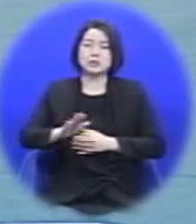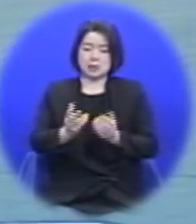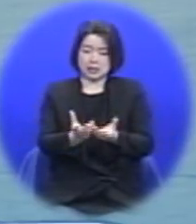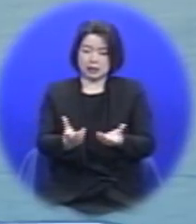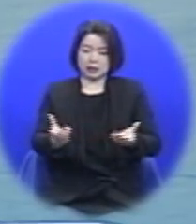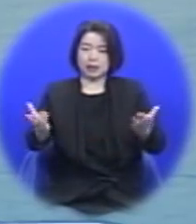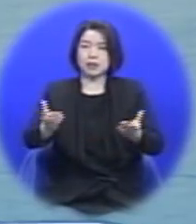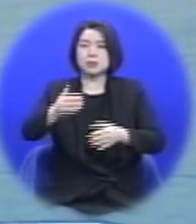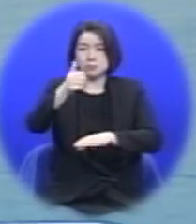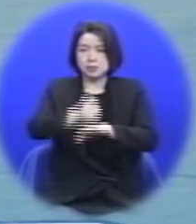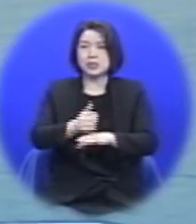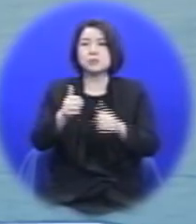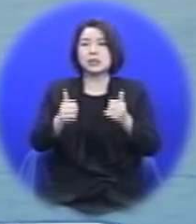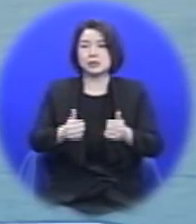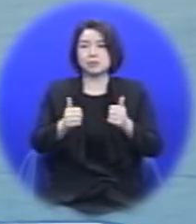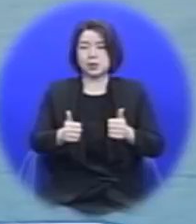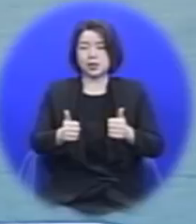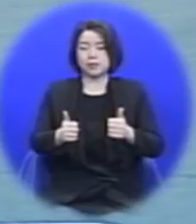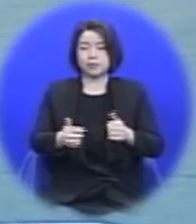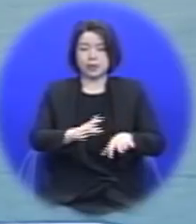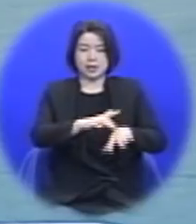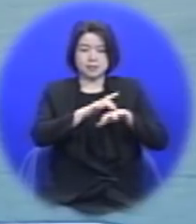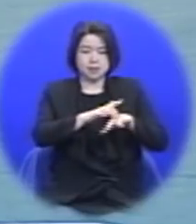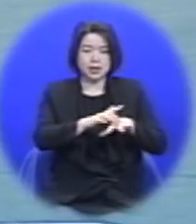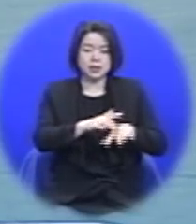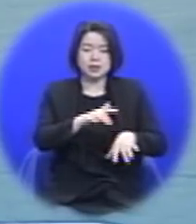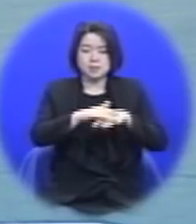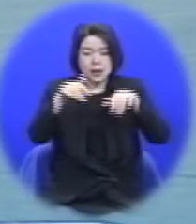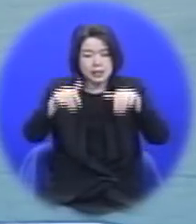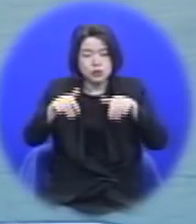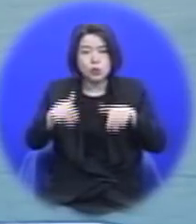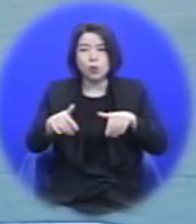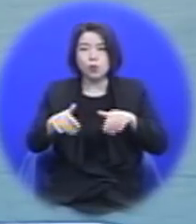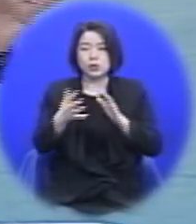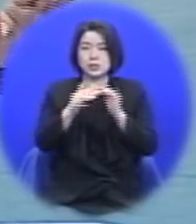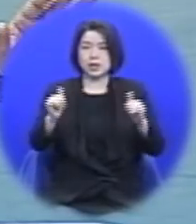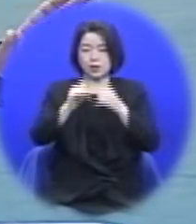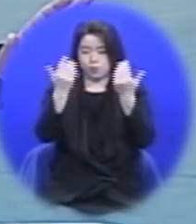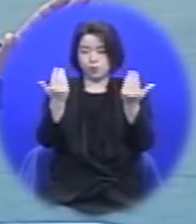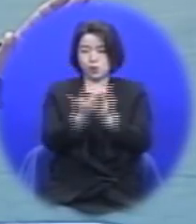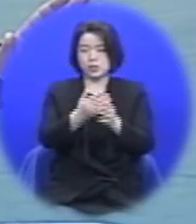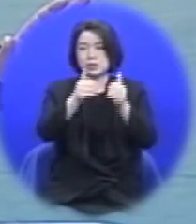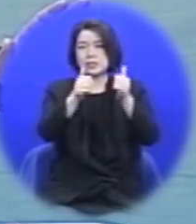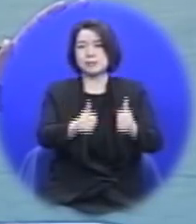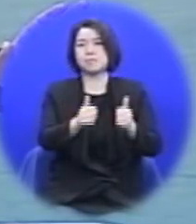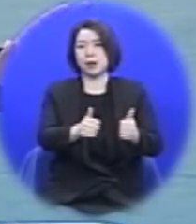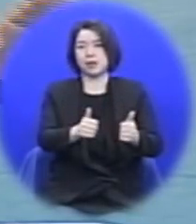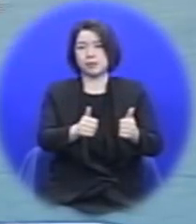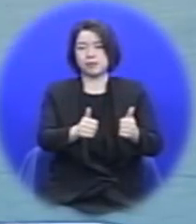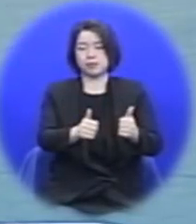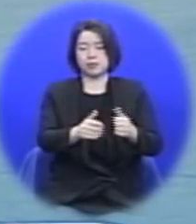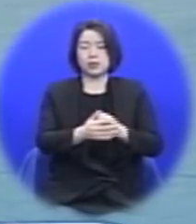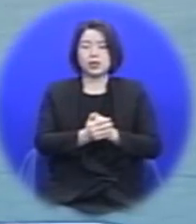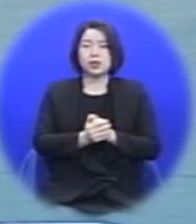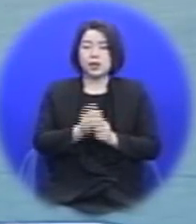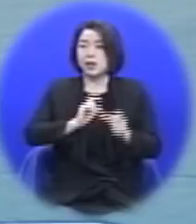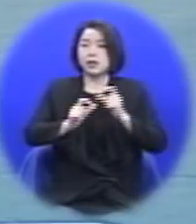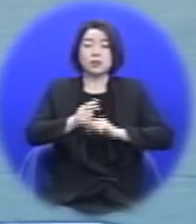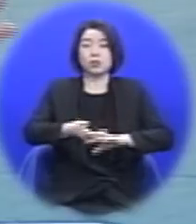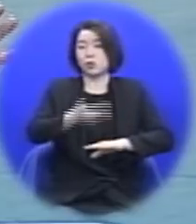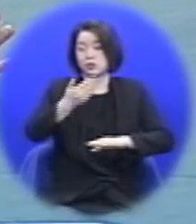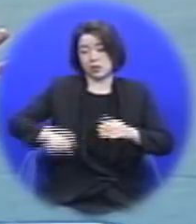심판은 이제는 마귀와 마귀의 종노릇하던 이들을 완전히 심판해 버리는 것입니다. 이제는 더